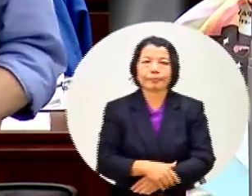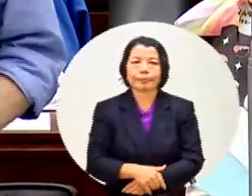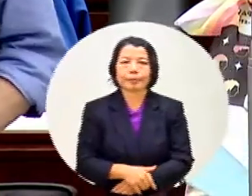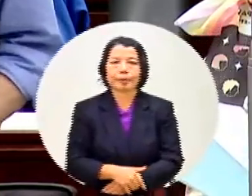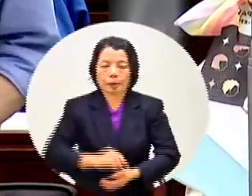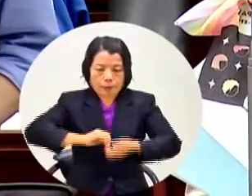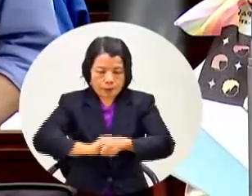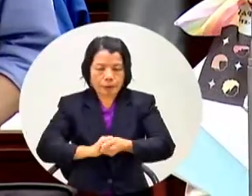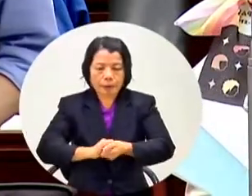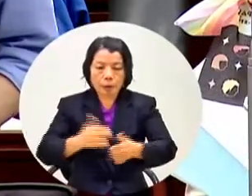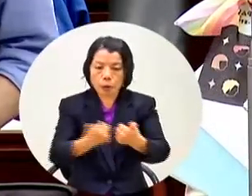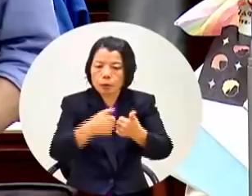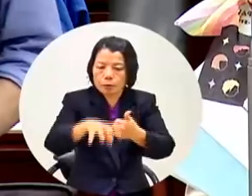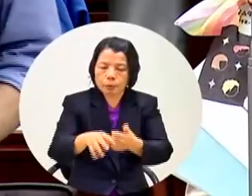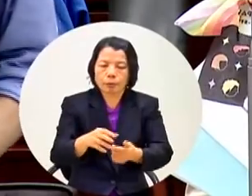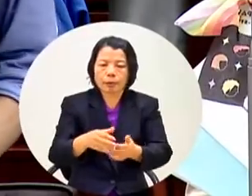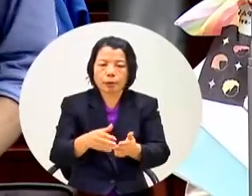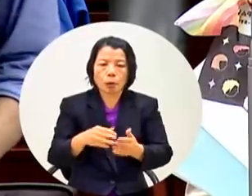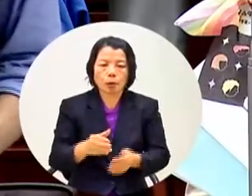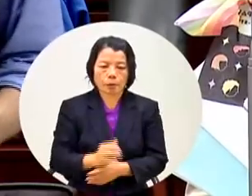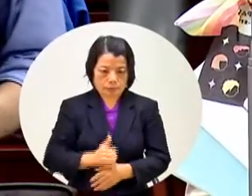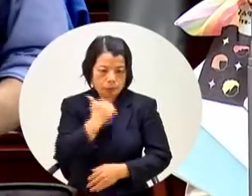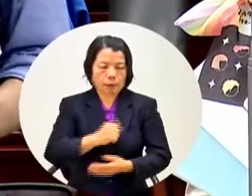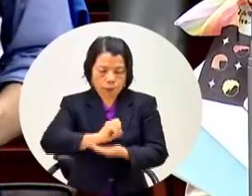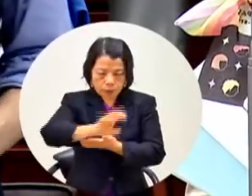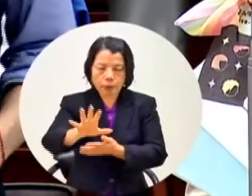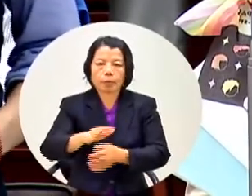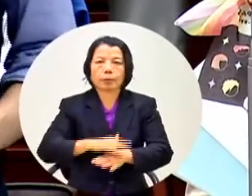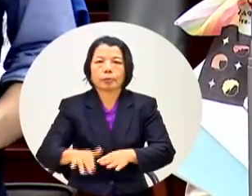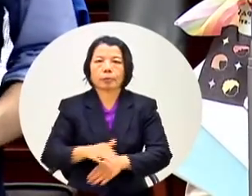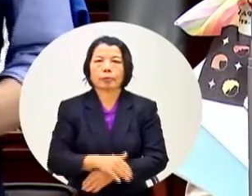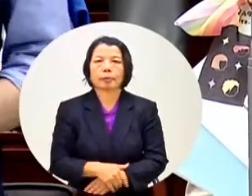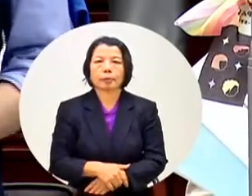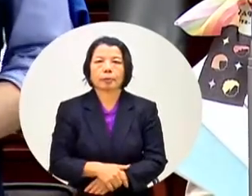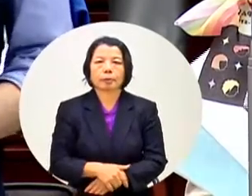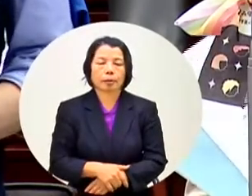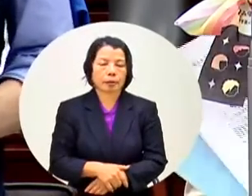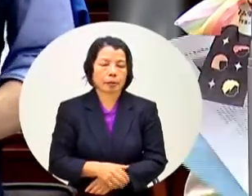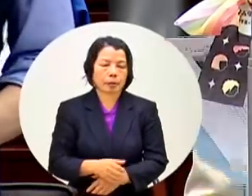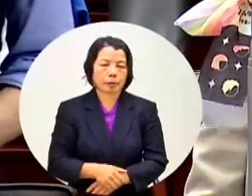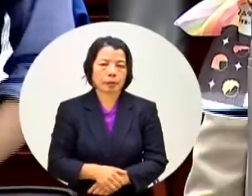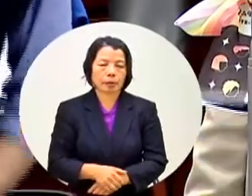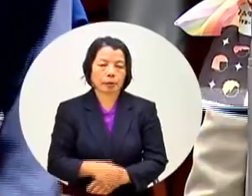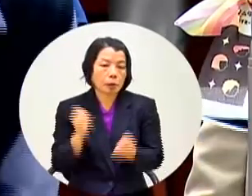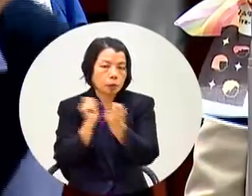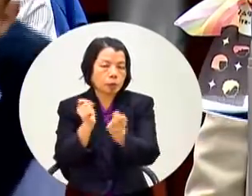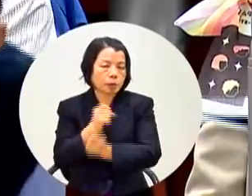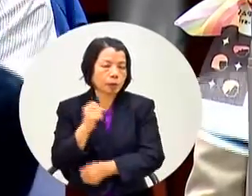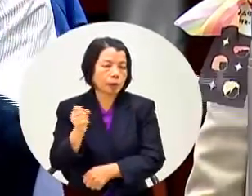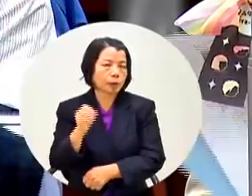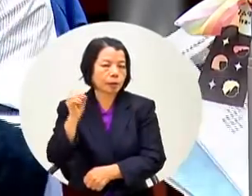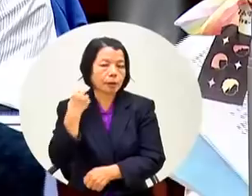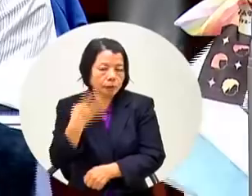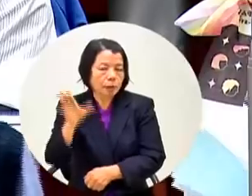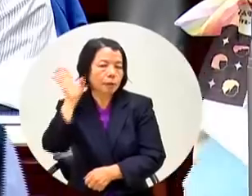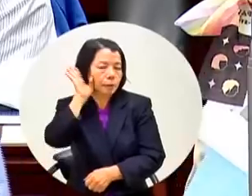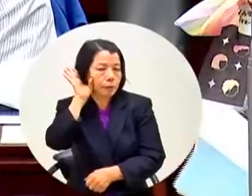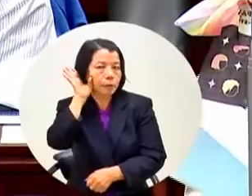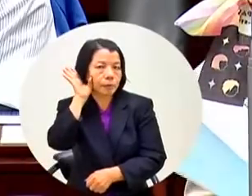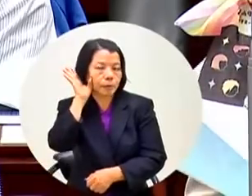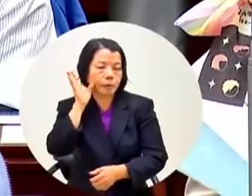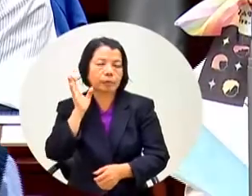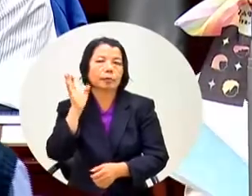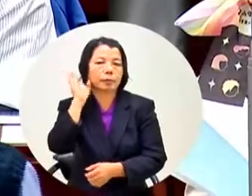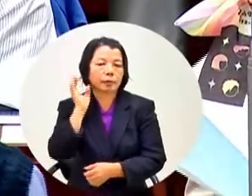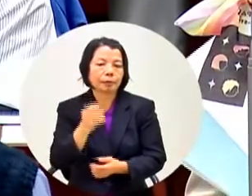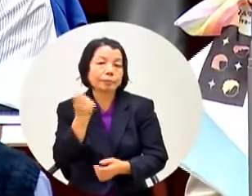明确跟完善的。 所以这两篇新闻放出来的消息是假的吗？ 目前为止还没有定案，下半年好不好？ 好，因为如果真的是走这